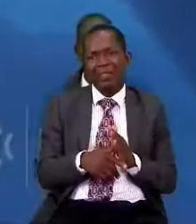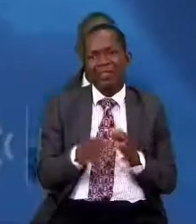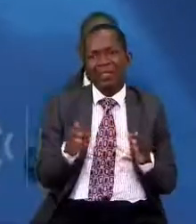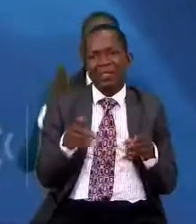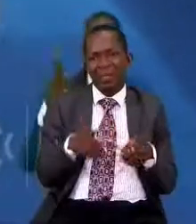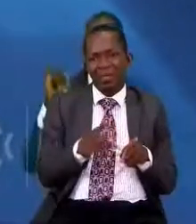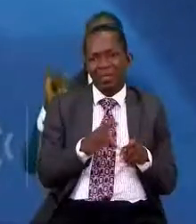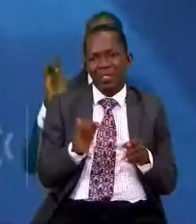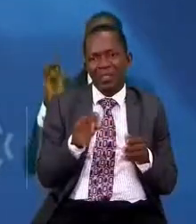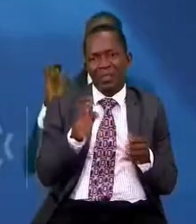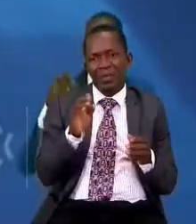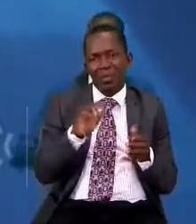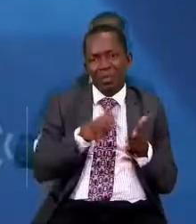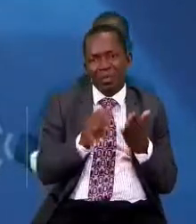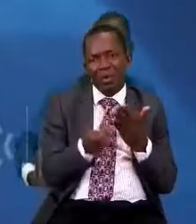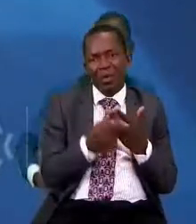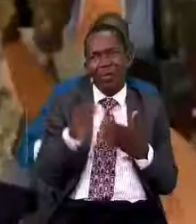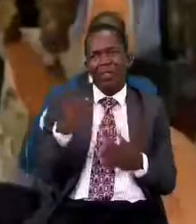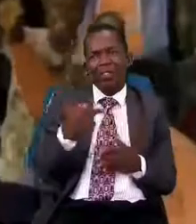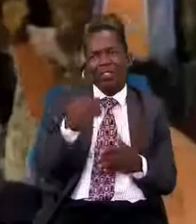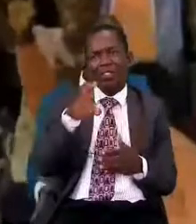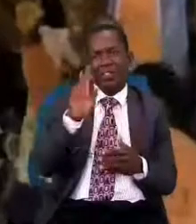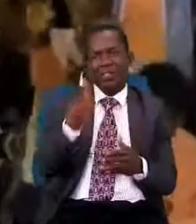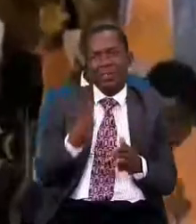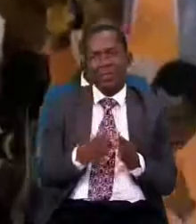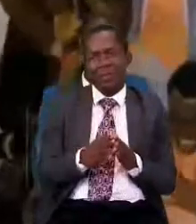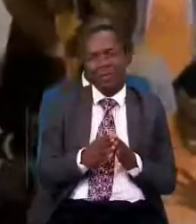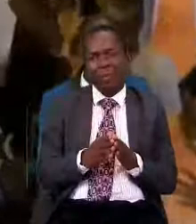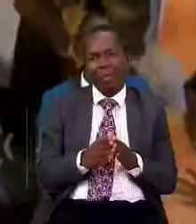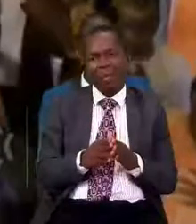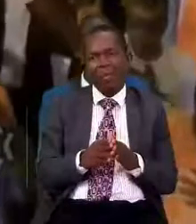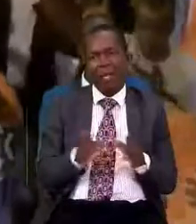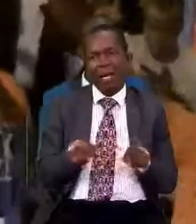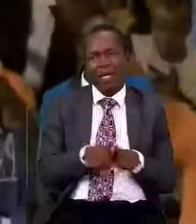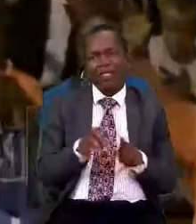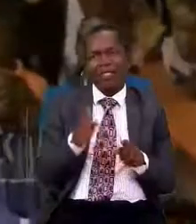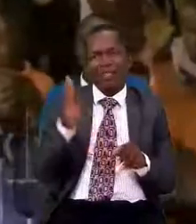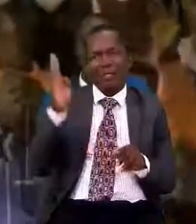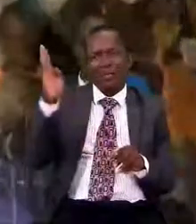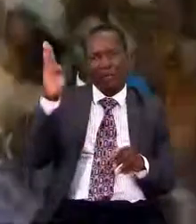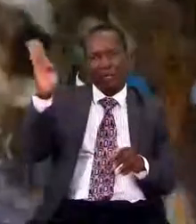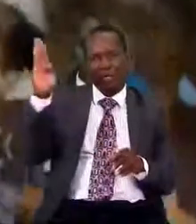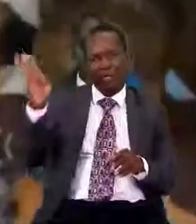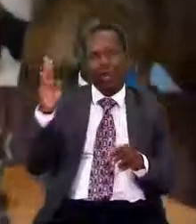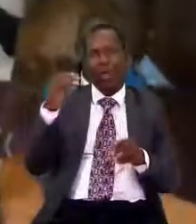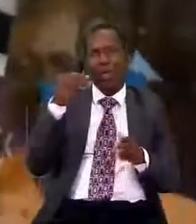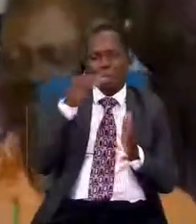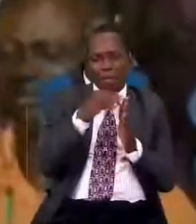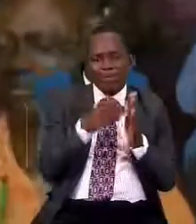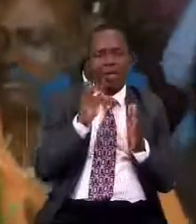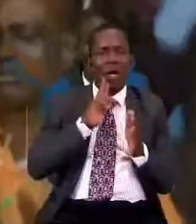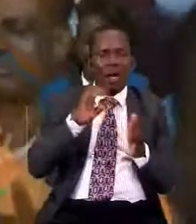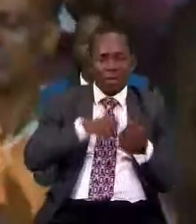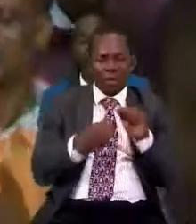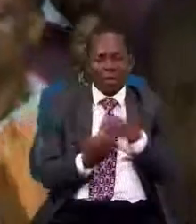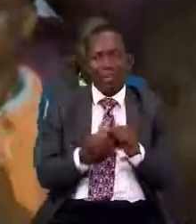et le docteur, le pasteur a mentionné le cas de rein. Les problèmes